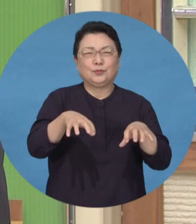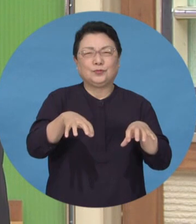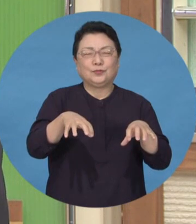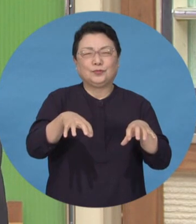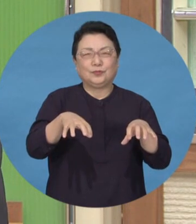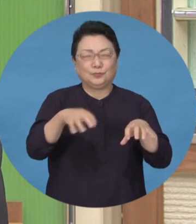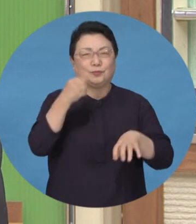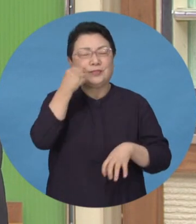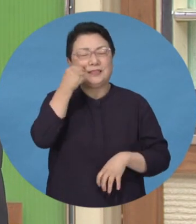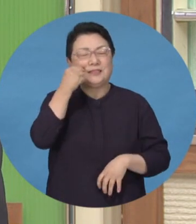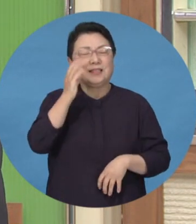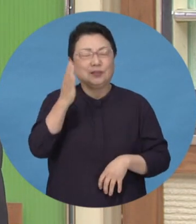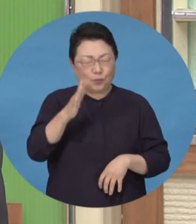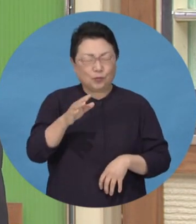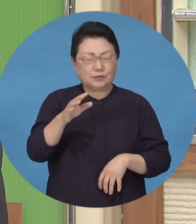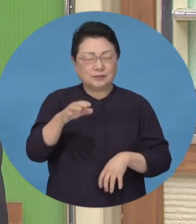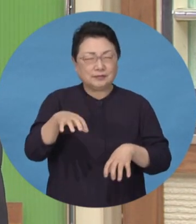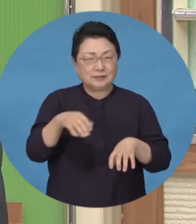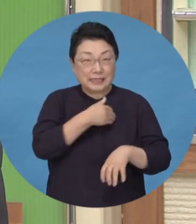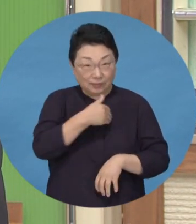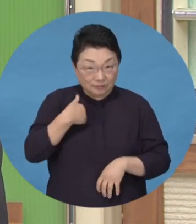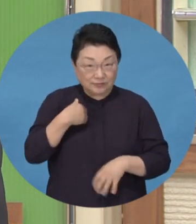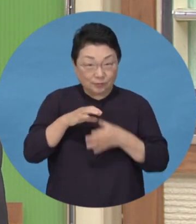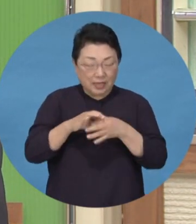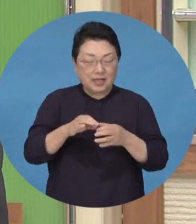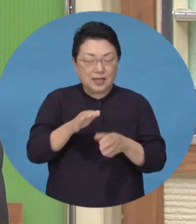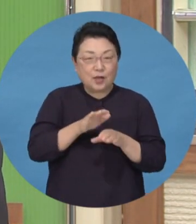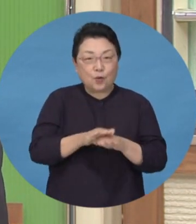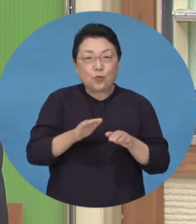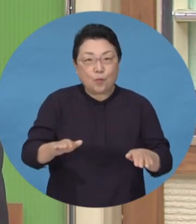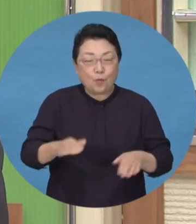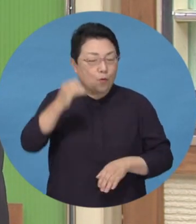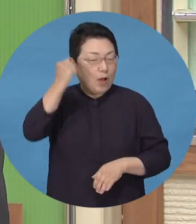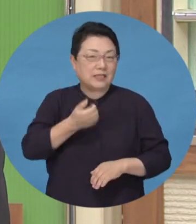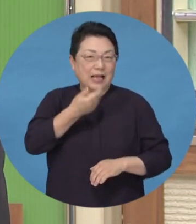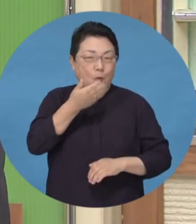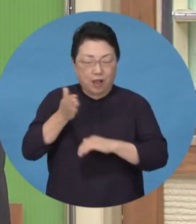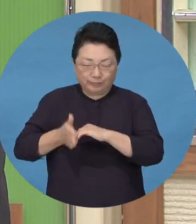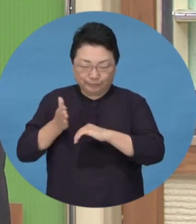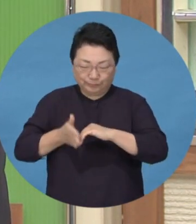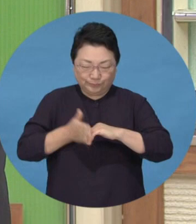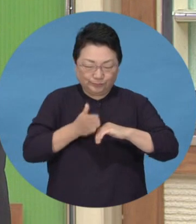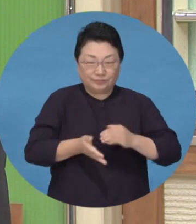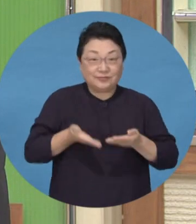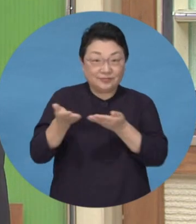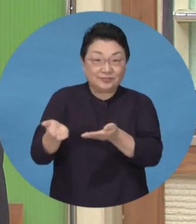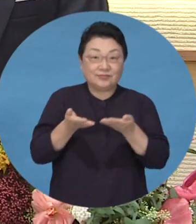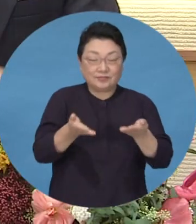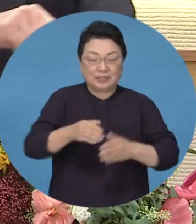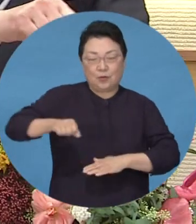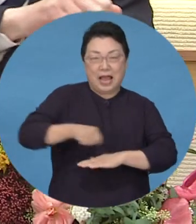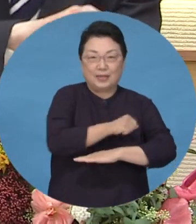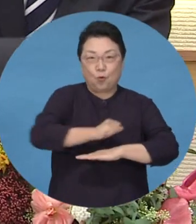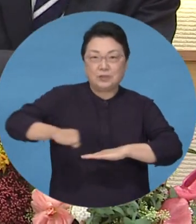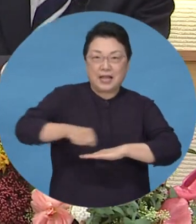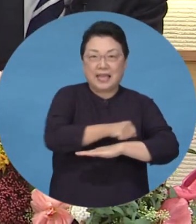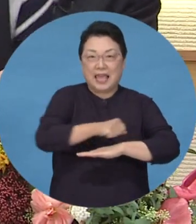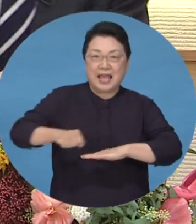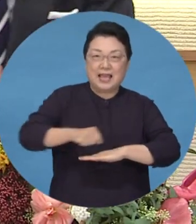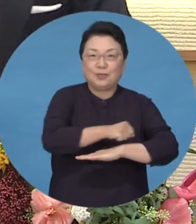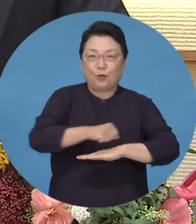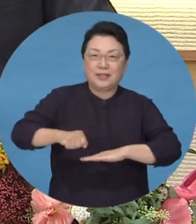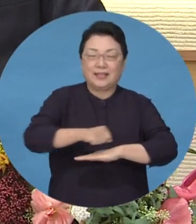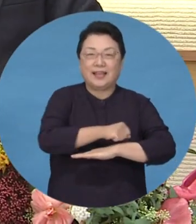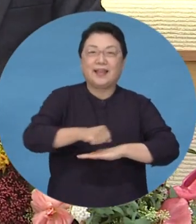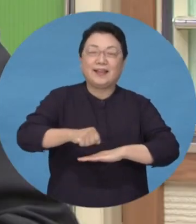もまあそんな中でやっているのが子どもの朝ごはん作りと後アイロンかけありがあったんです